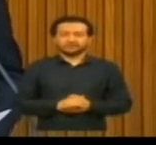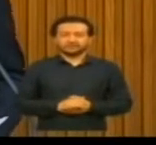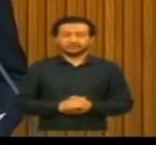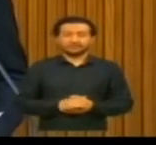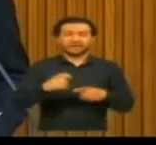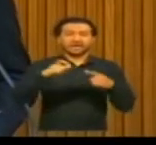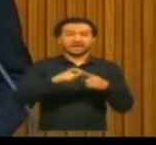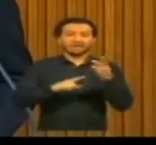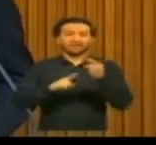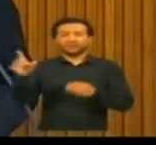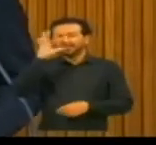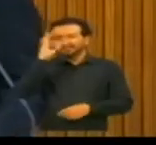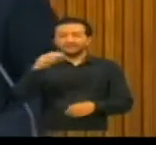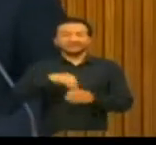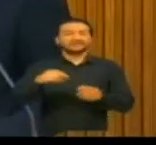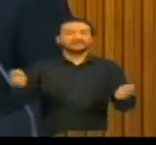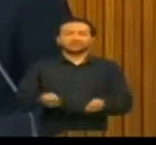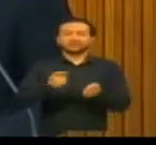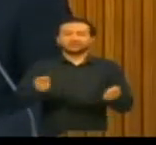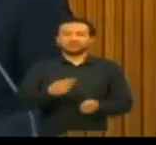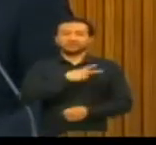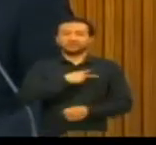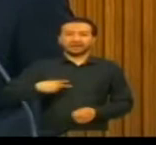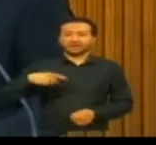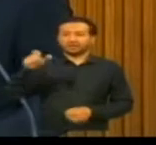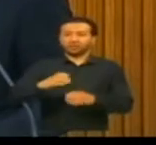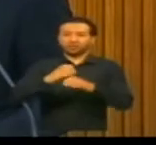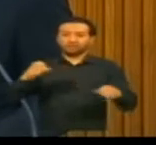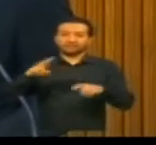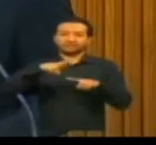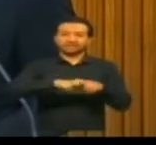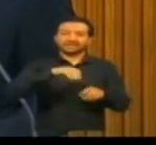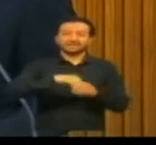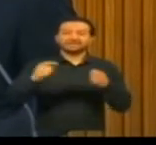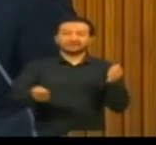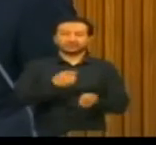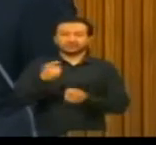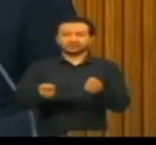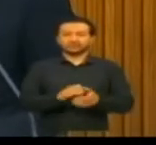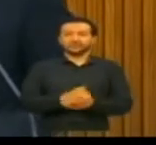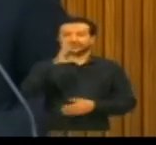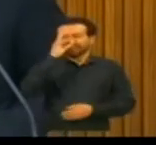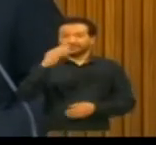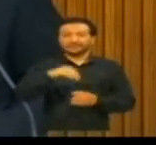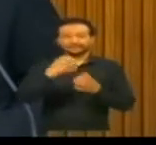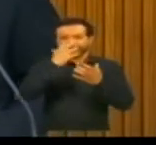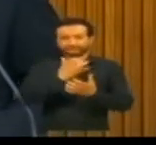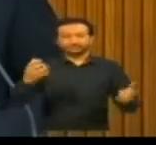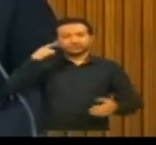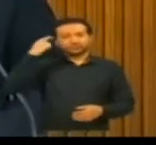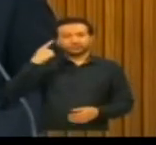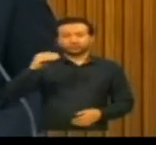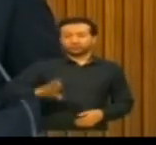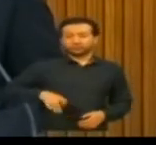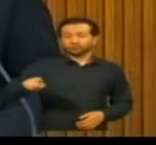Ekrem İmamoğlu kimin için çalışıyor? Belediye otobüsüne binenler için çalışıyor. Kimin için çalışıyor?